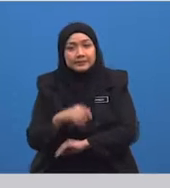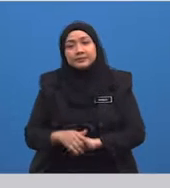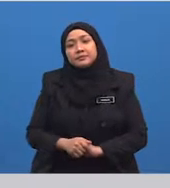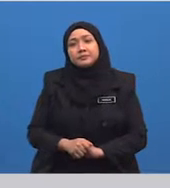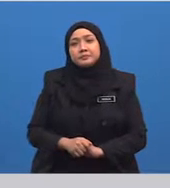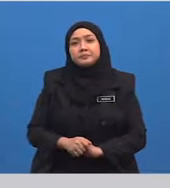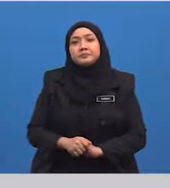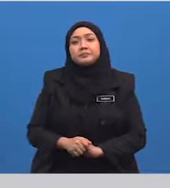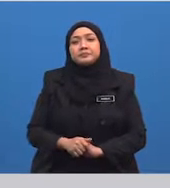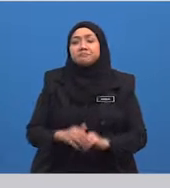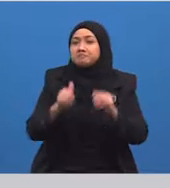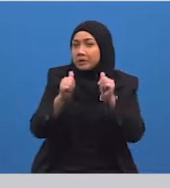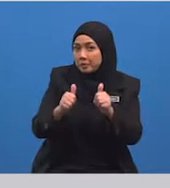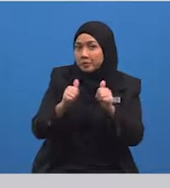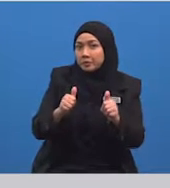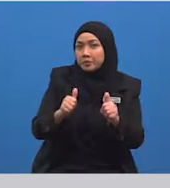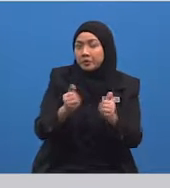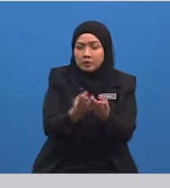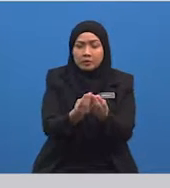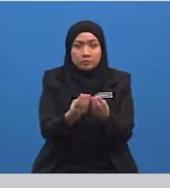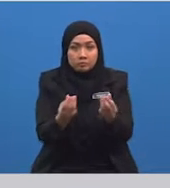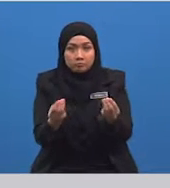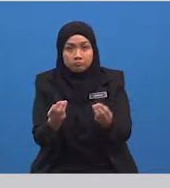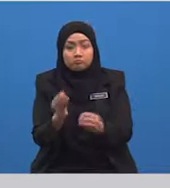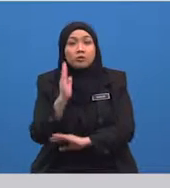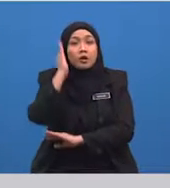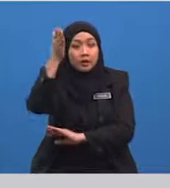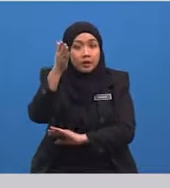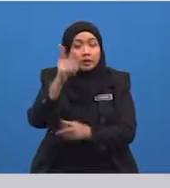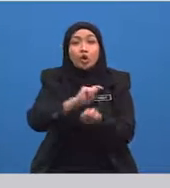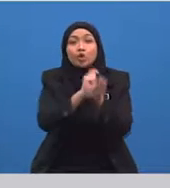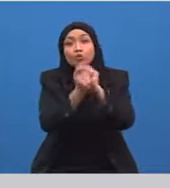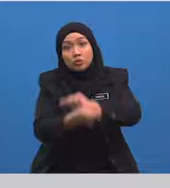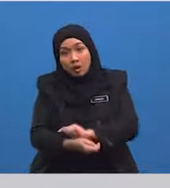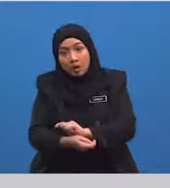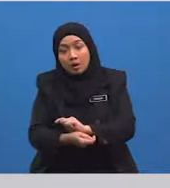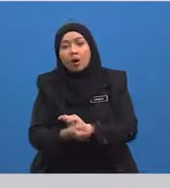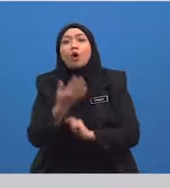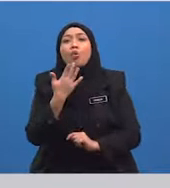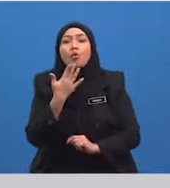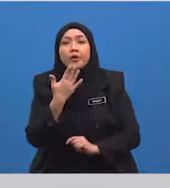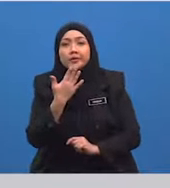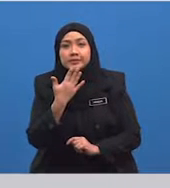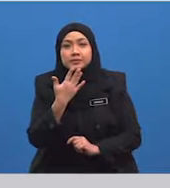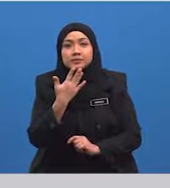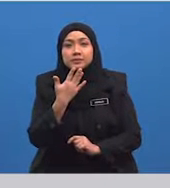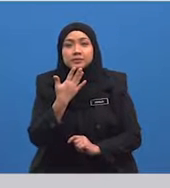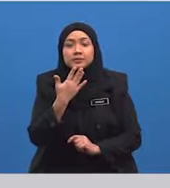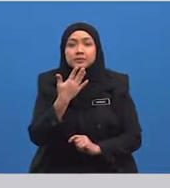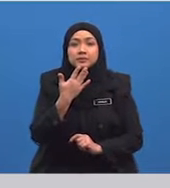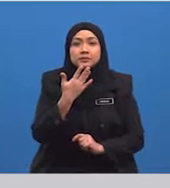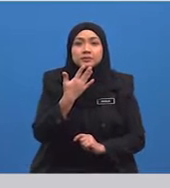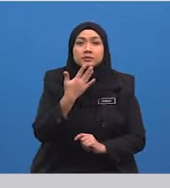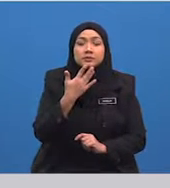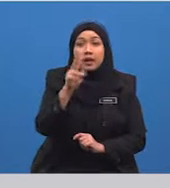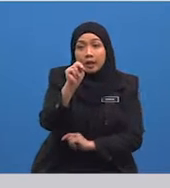Bagus, murid-murid. Larutan fenolftalin akan menukarkan warna larutan natrium